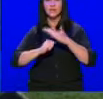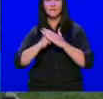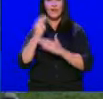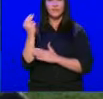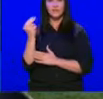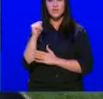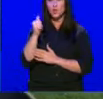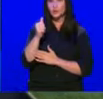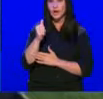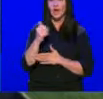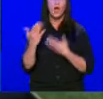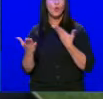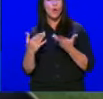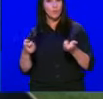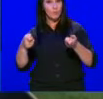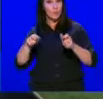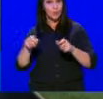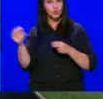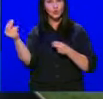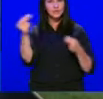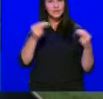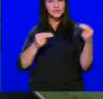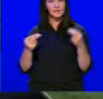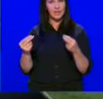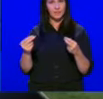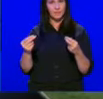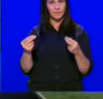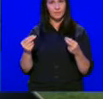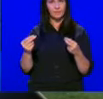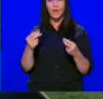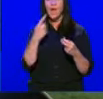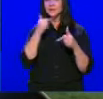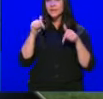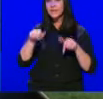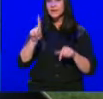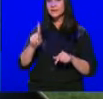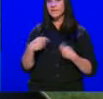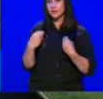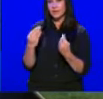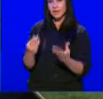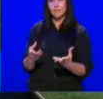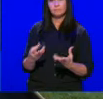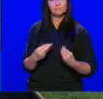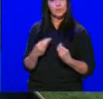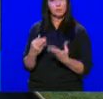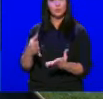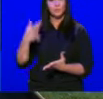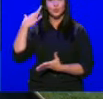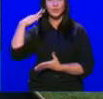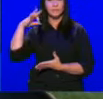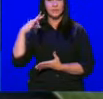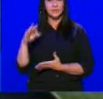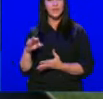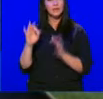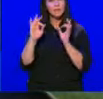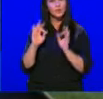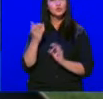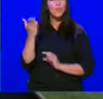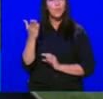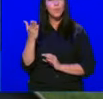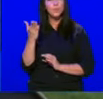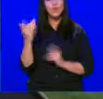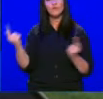цени утре, когато приключи съвет. За днес трябва да отдадем дължимото на президента. Именно по